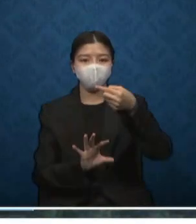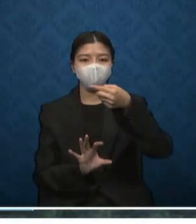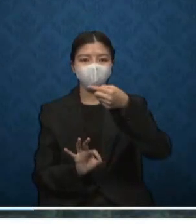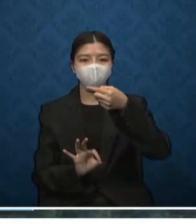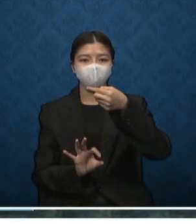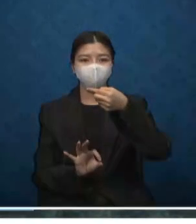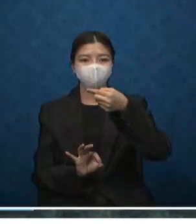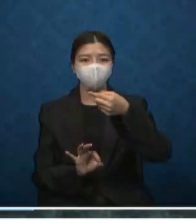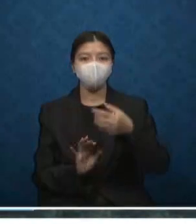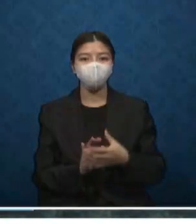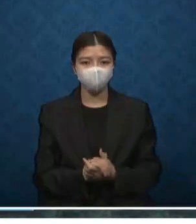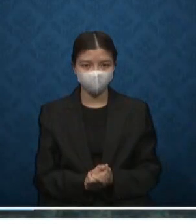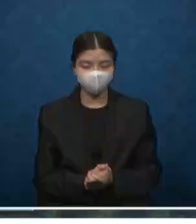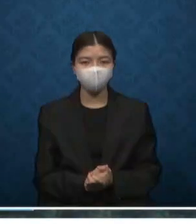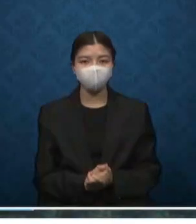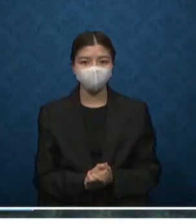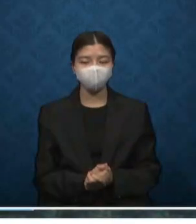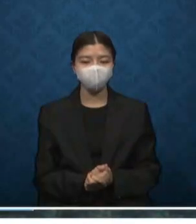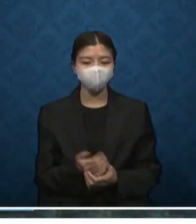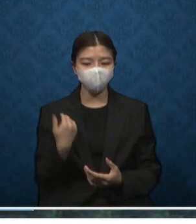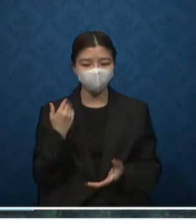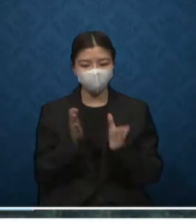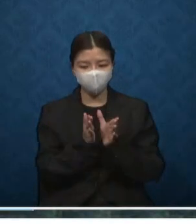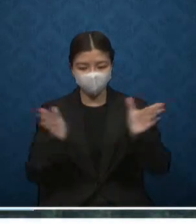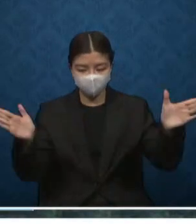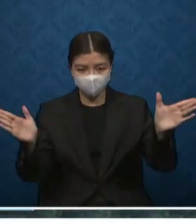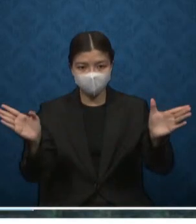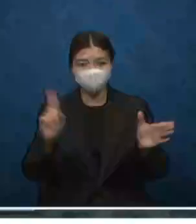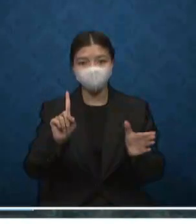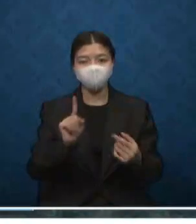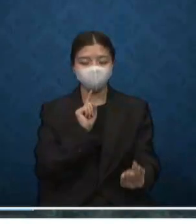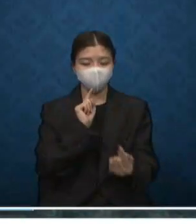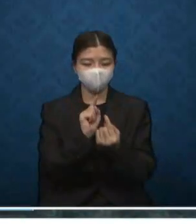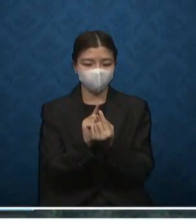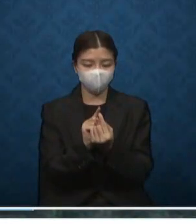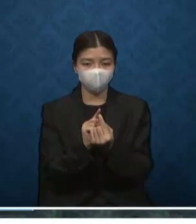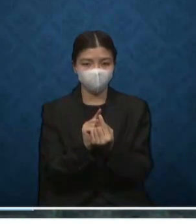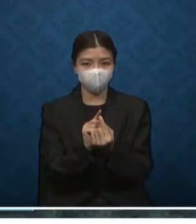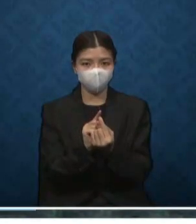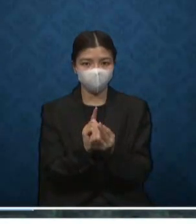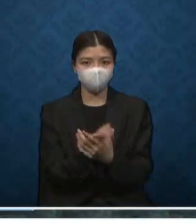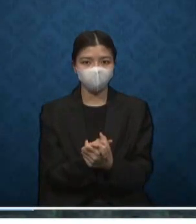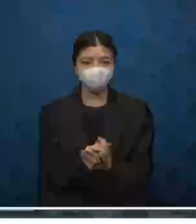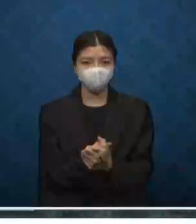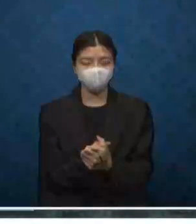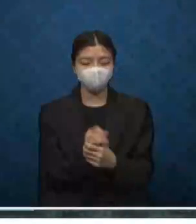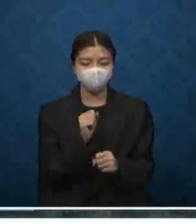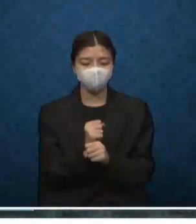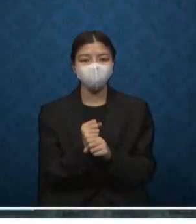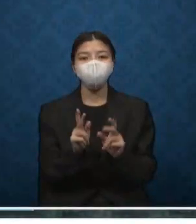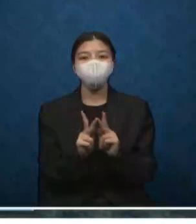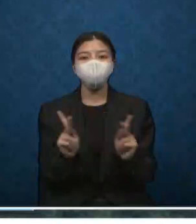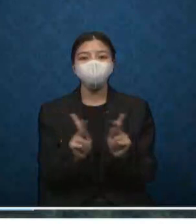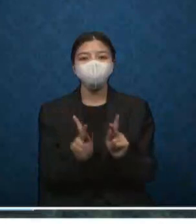หลักแต่ว่าจะพูดในภาพกว้างว่าตั้งแต่ที่คณะกรรมการเทคโ